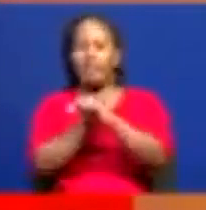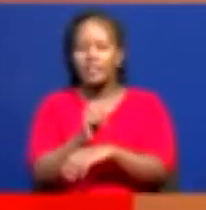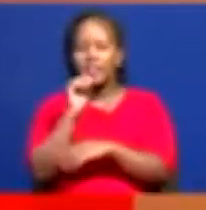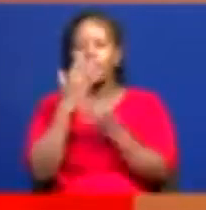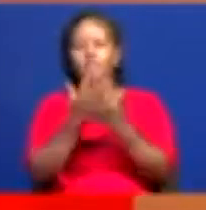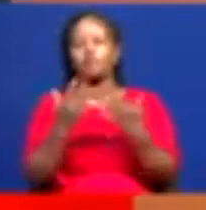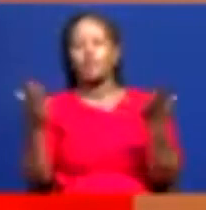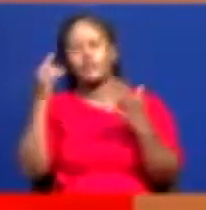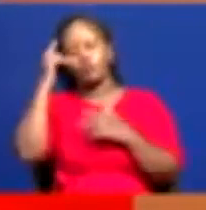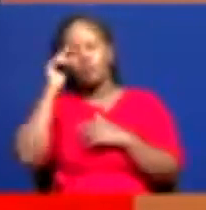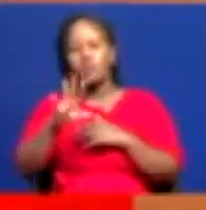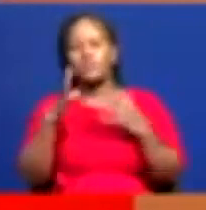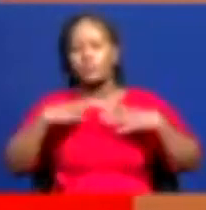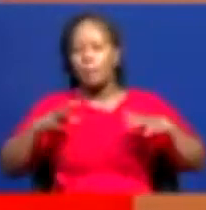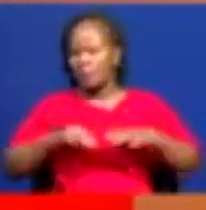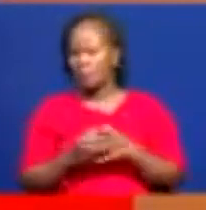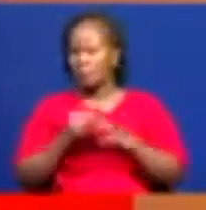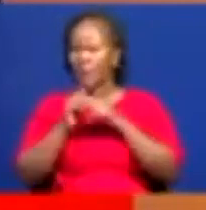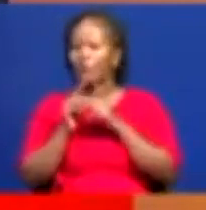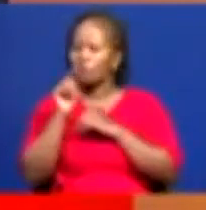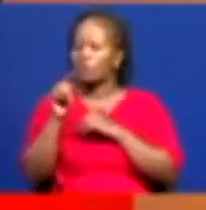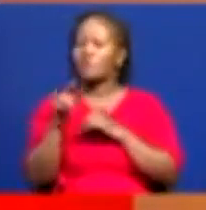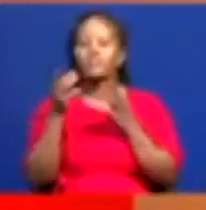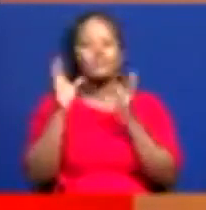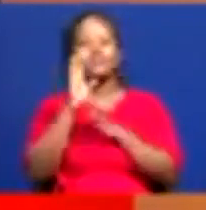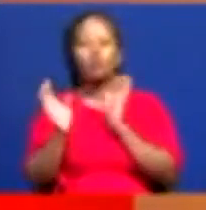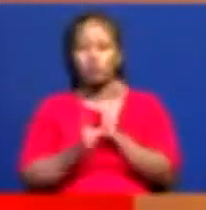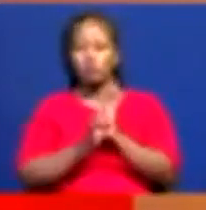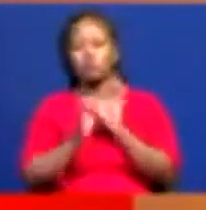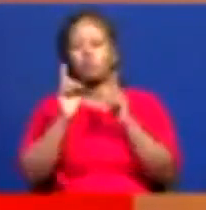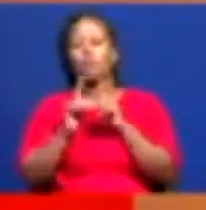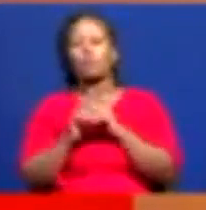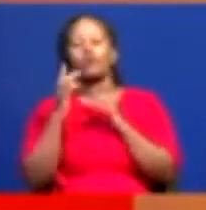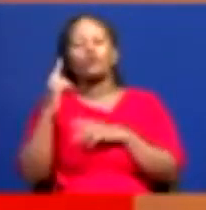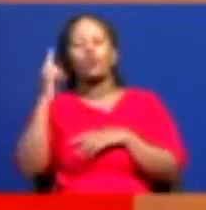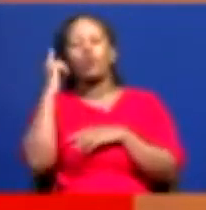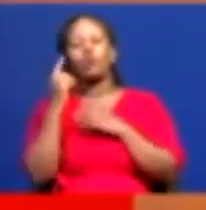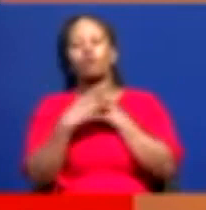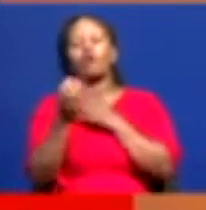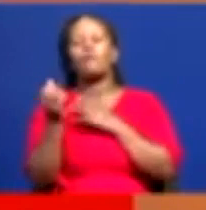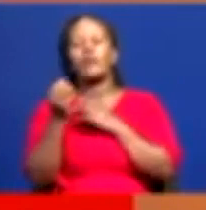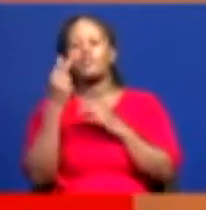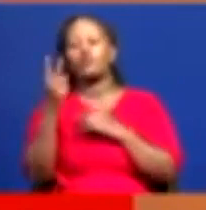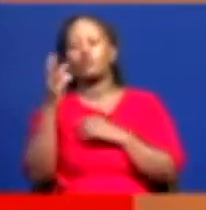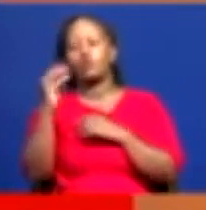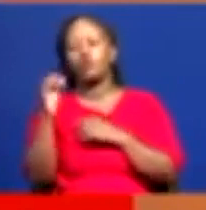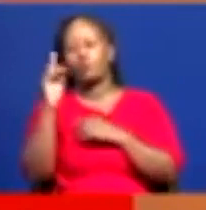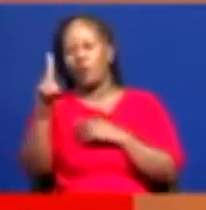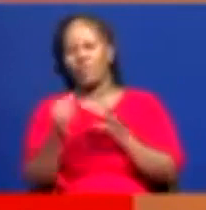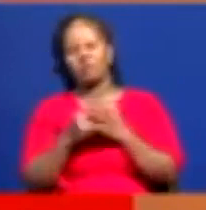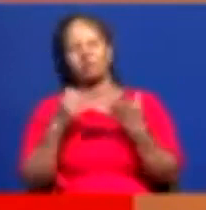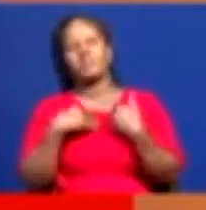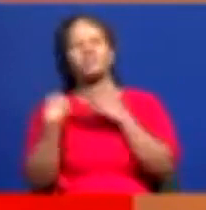its citizens. Na iko kwenye sheria katiba, tena iko kwenye sheria ya Copyright Act 2001. Kwa hivyo hii imekuwa na changamoto